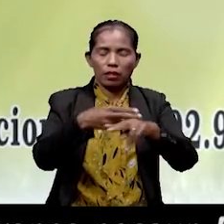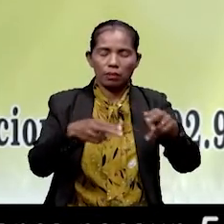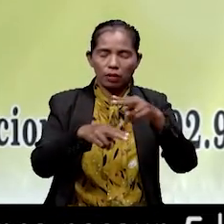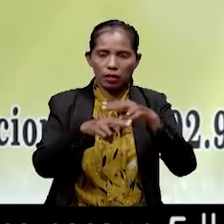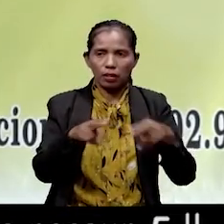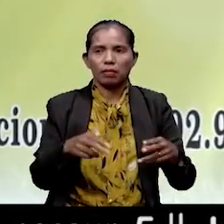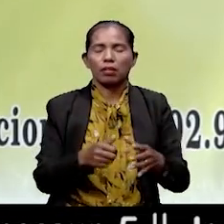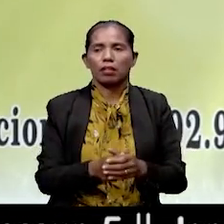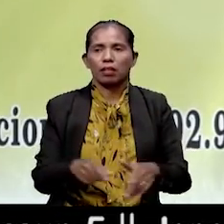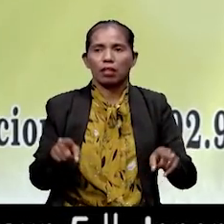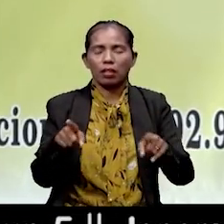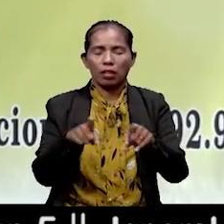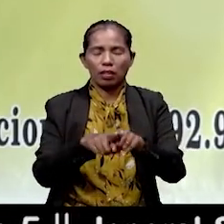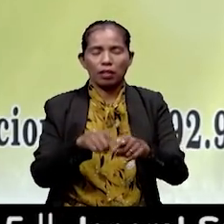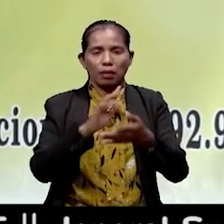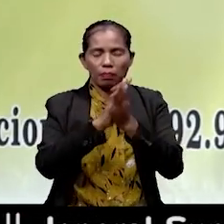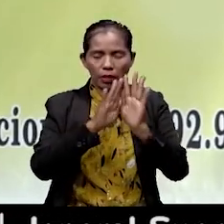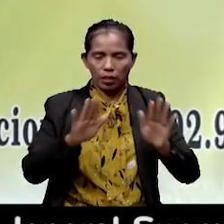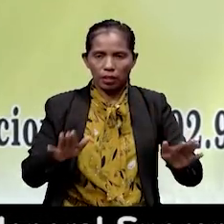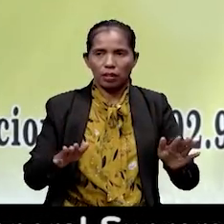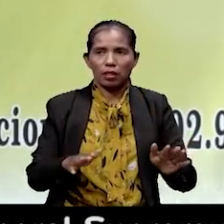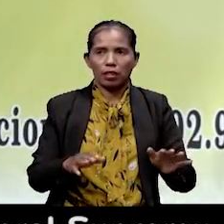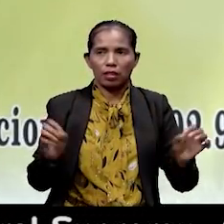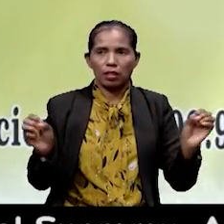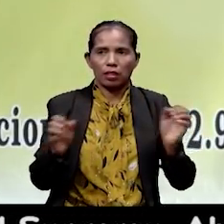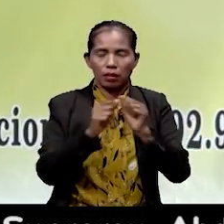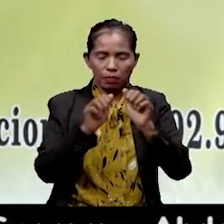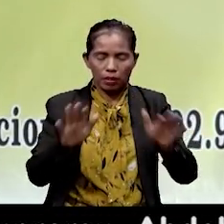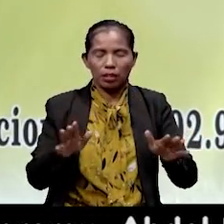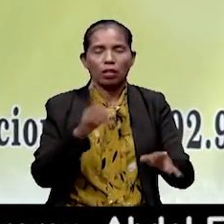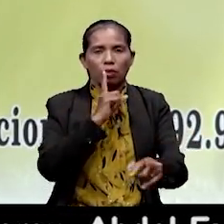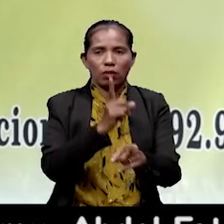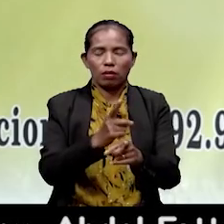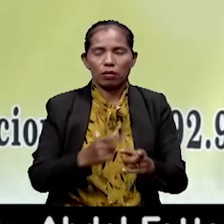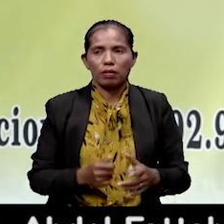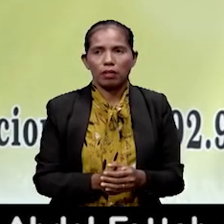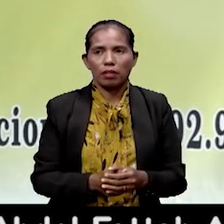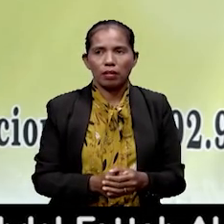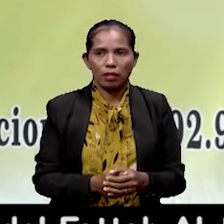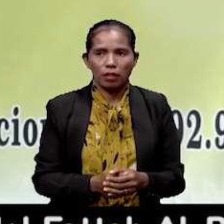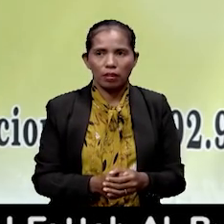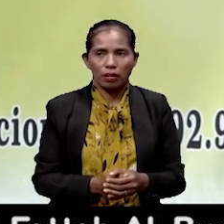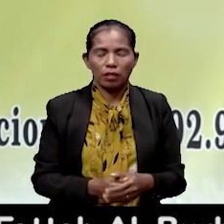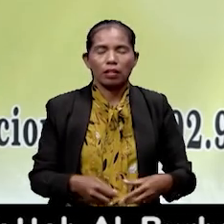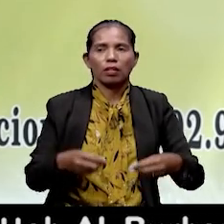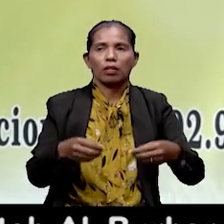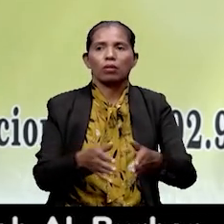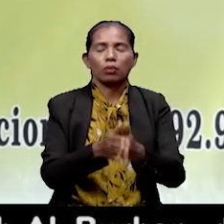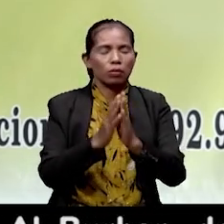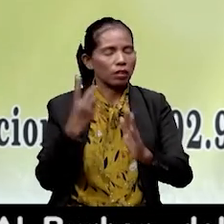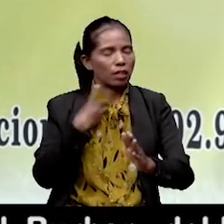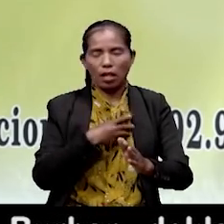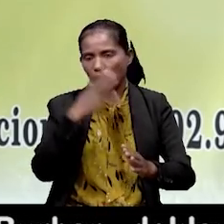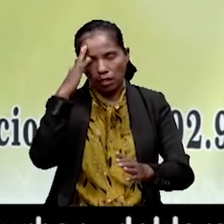be bensong ida be nebe mak mos laos bensong lolos ne malisan mos mak bahusu kare kare kita mos lahate